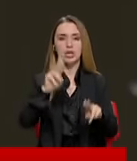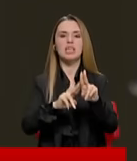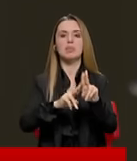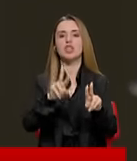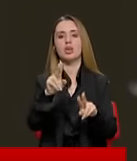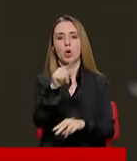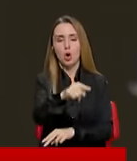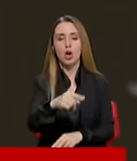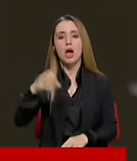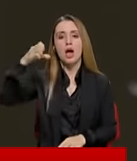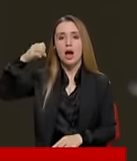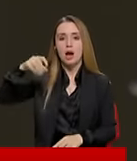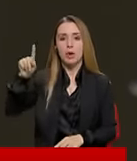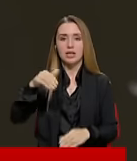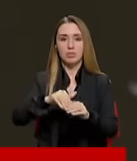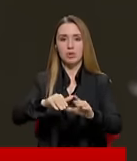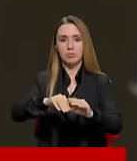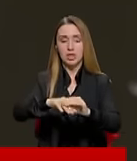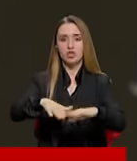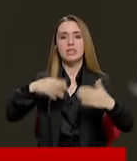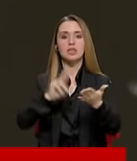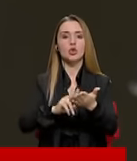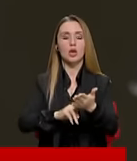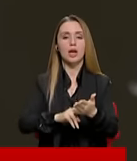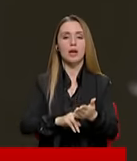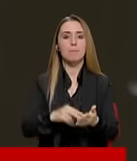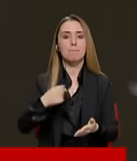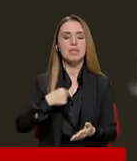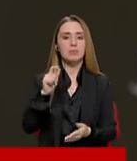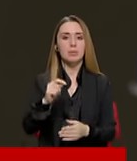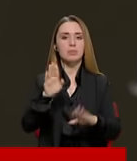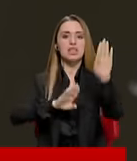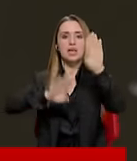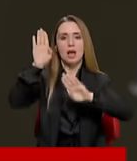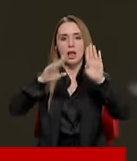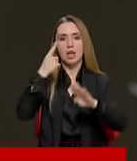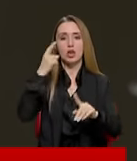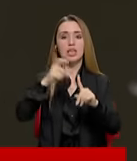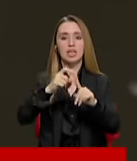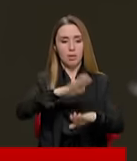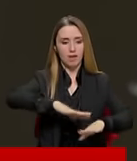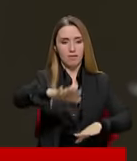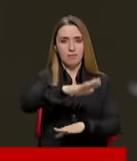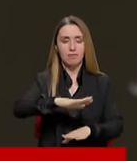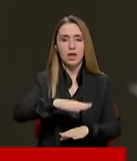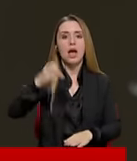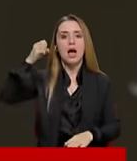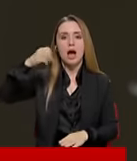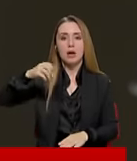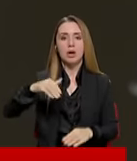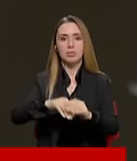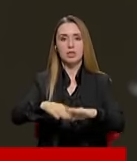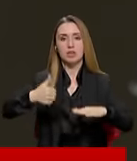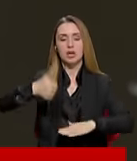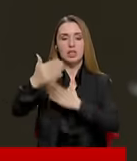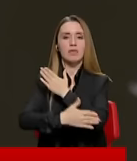gibidir AK Partili meclis üyesi en son yaptığımız bir ihaleye de Dikmen vadisinde de AK Parti meclis